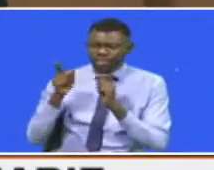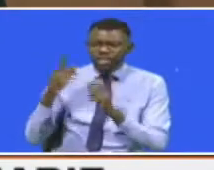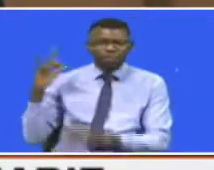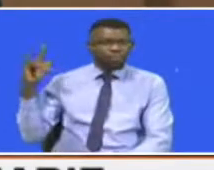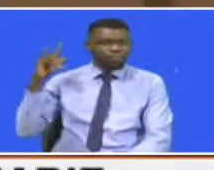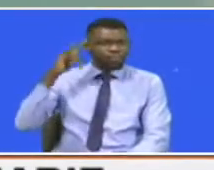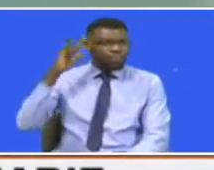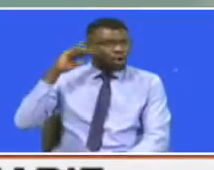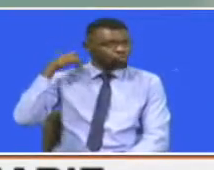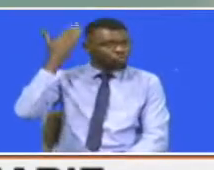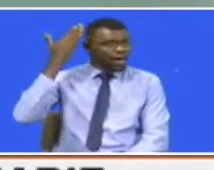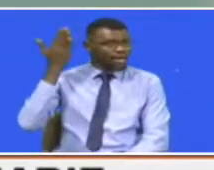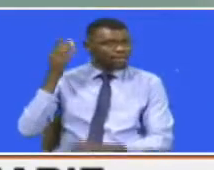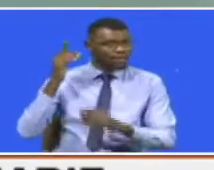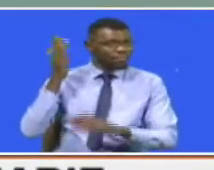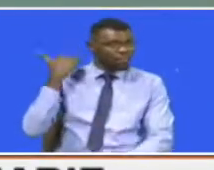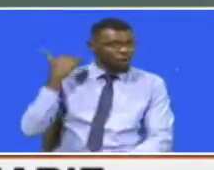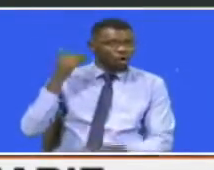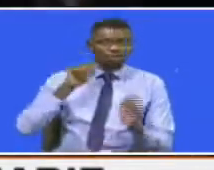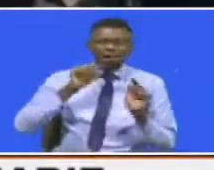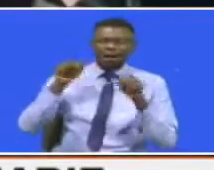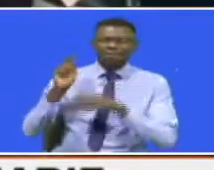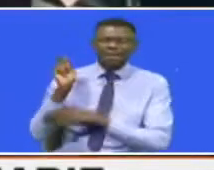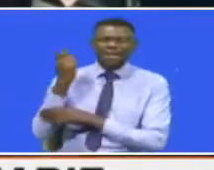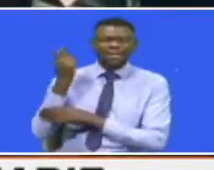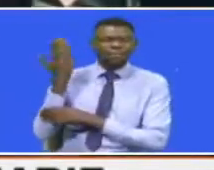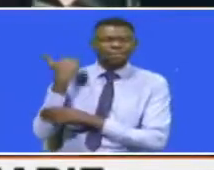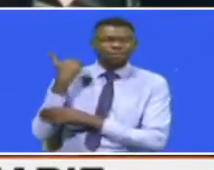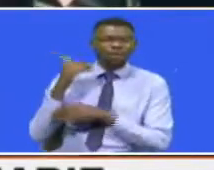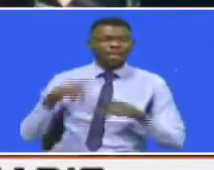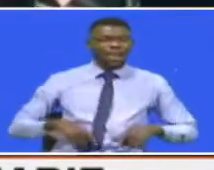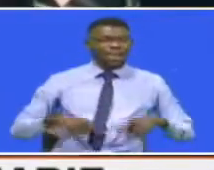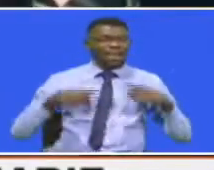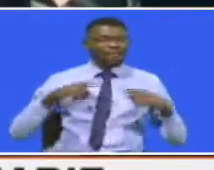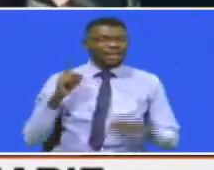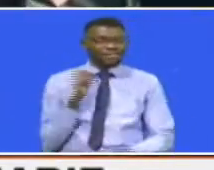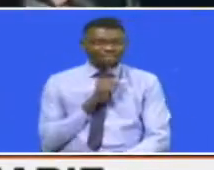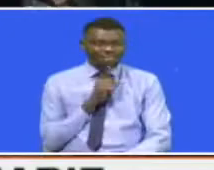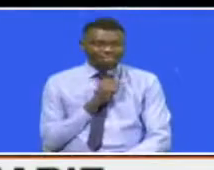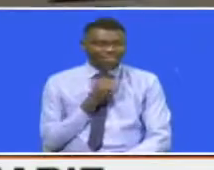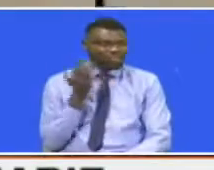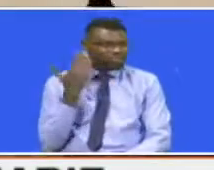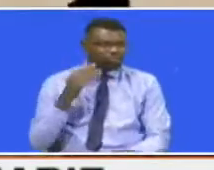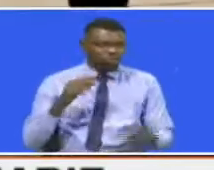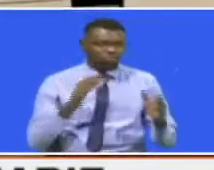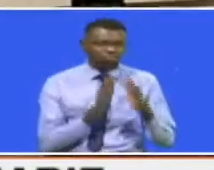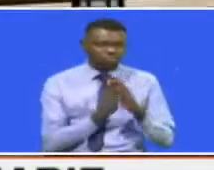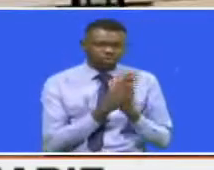na baadaye kuingia Kenya baada ya kutishiwa maisha kufuatia taarifa zake za upekuzi nchini Pakistan. Kifo